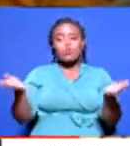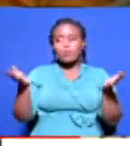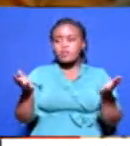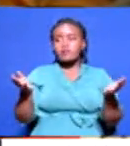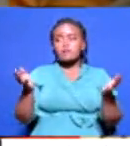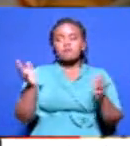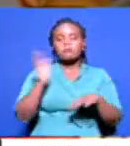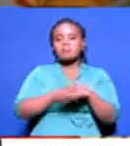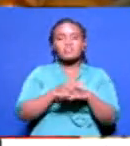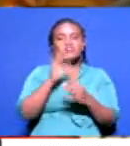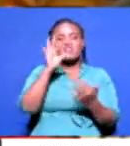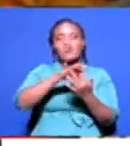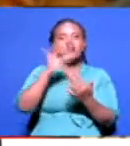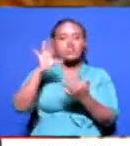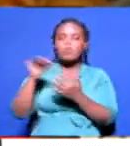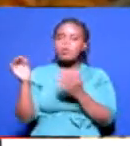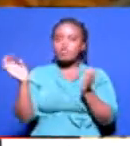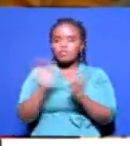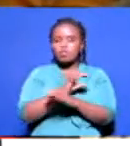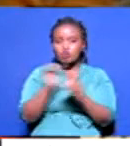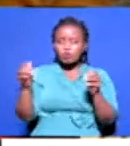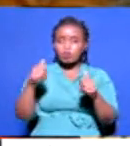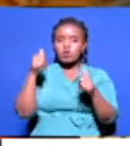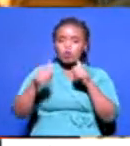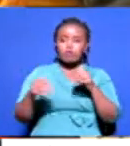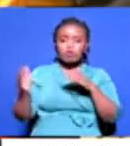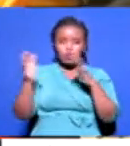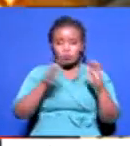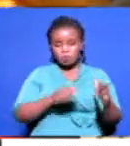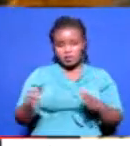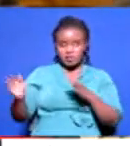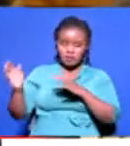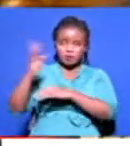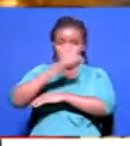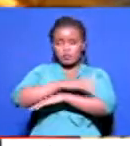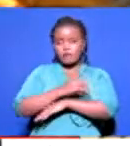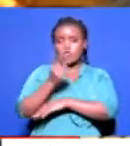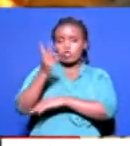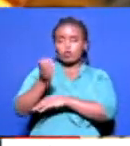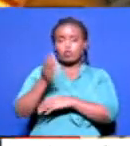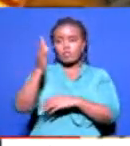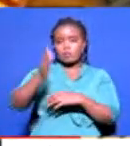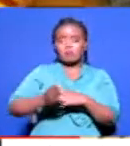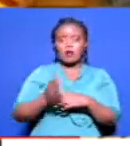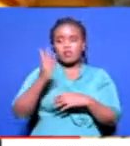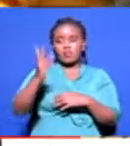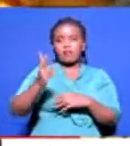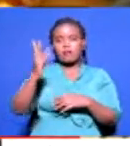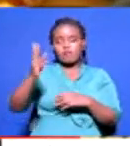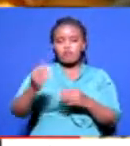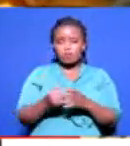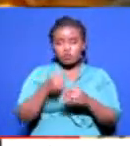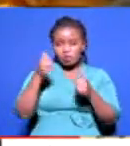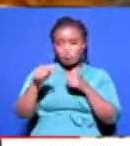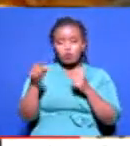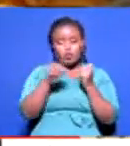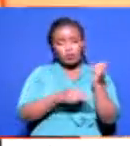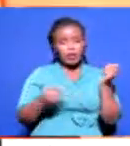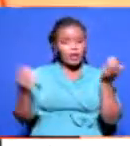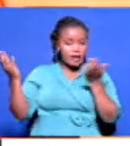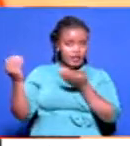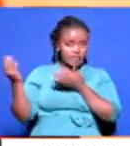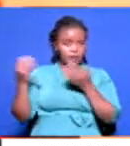hatutapata mchujo huu ambao uliwekwa tarehe 20 mwezi wa 4 ambao tulikuwa tunautarajia kuwa ni